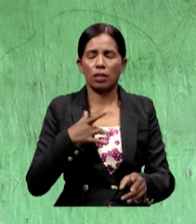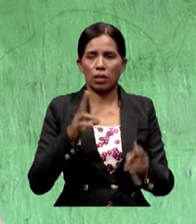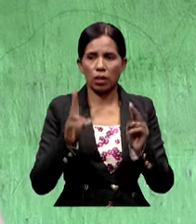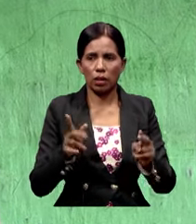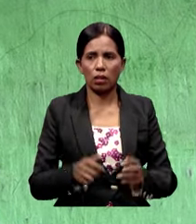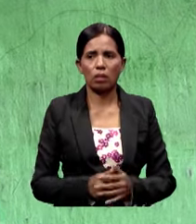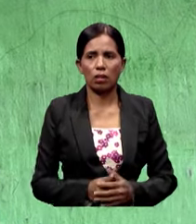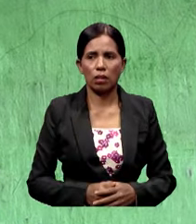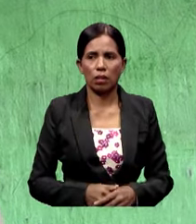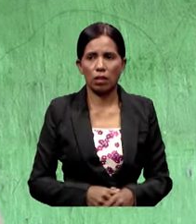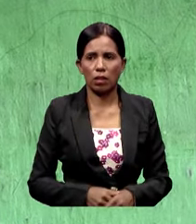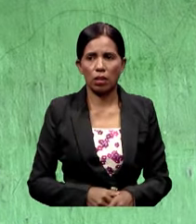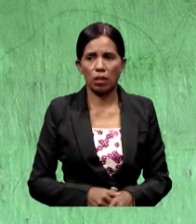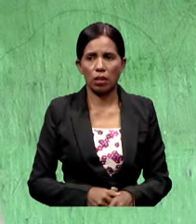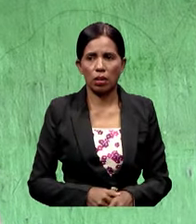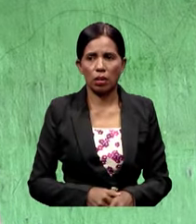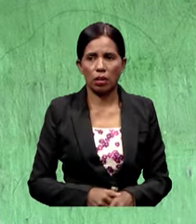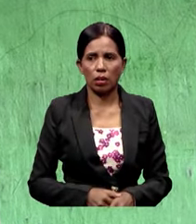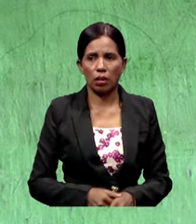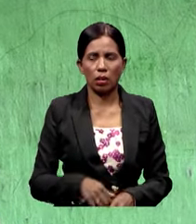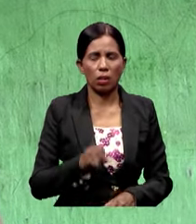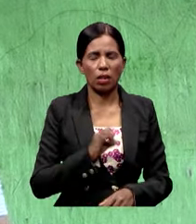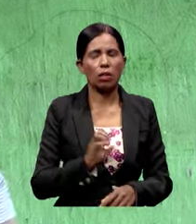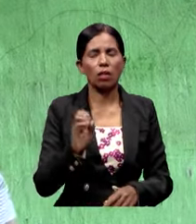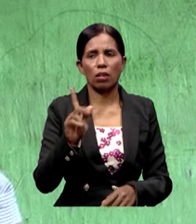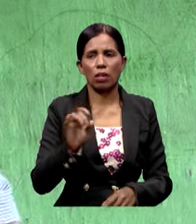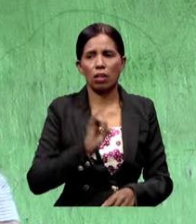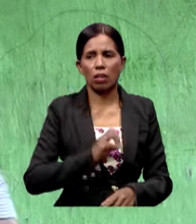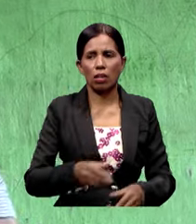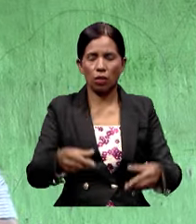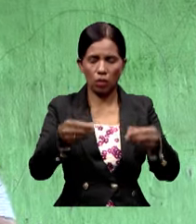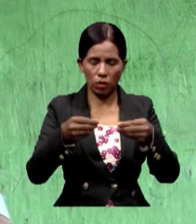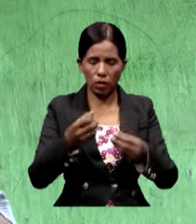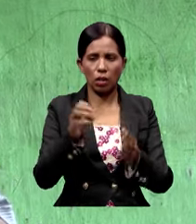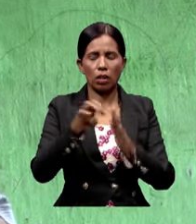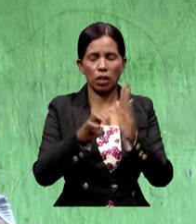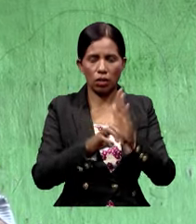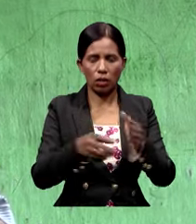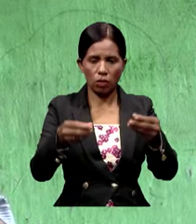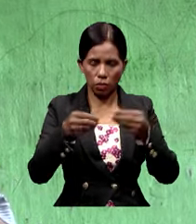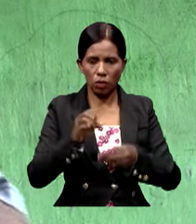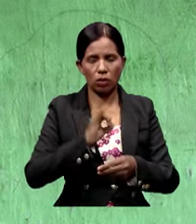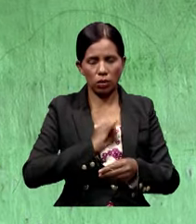nene. Halo nak le hau po isar po sim la komo